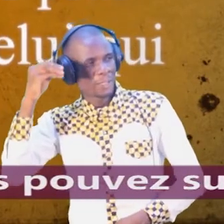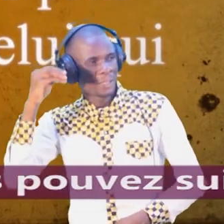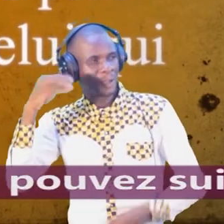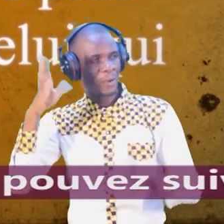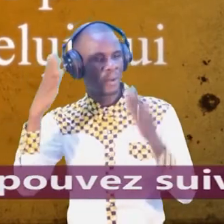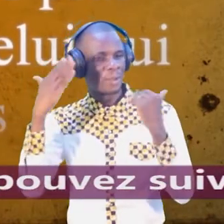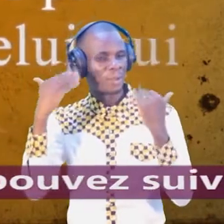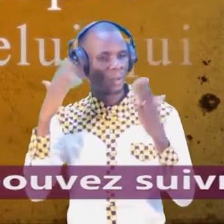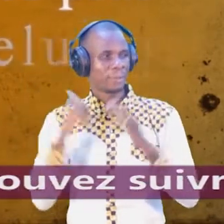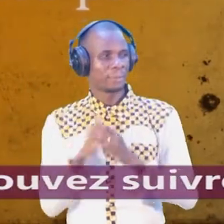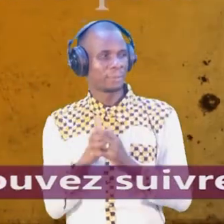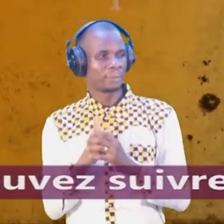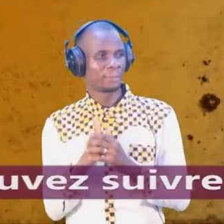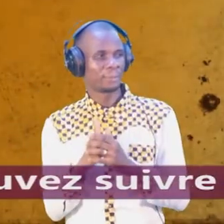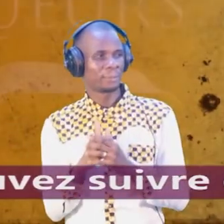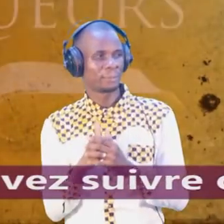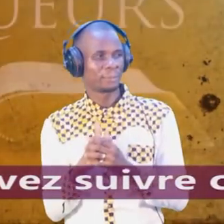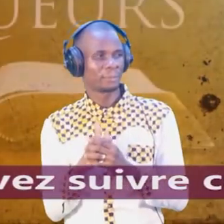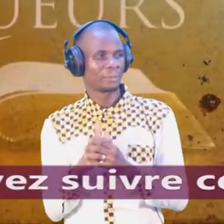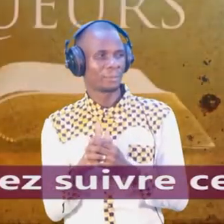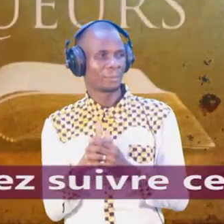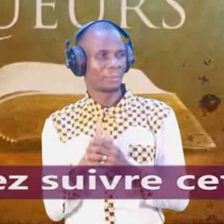alinga kibiso.